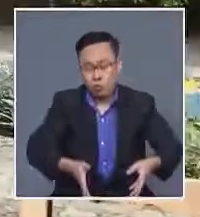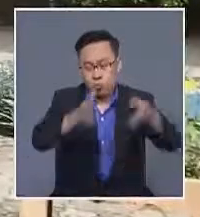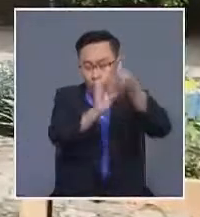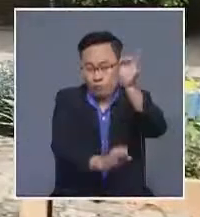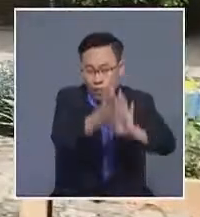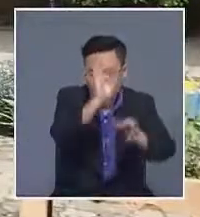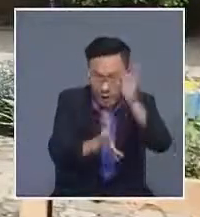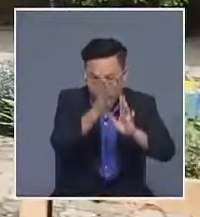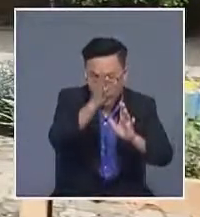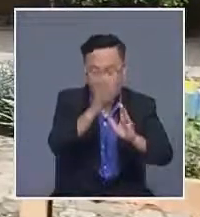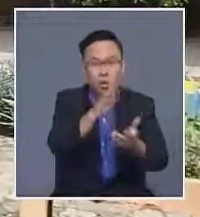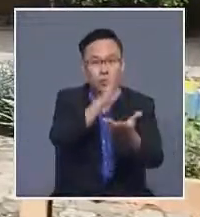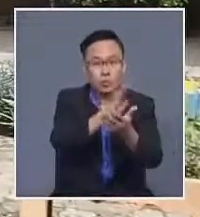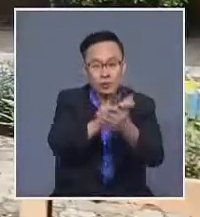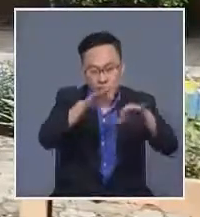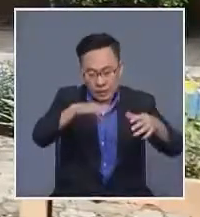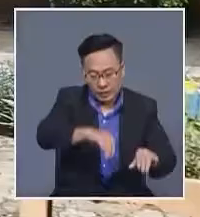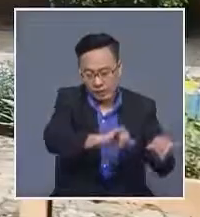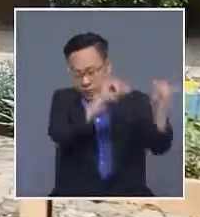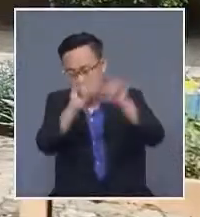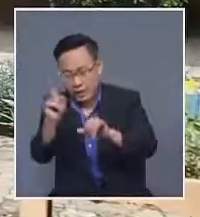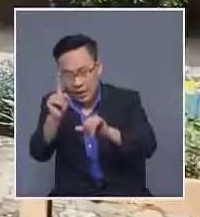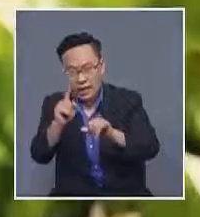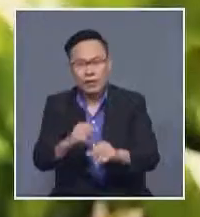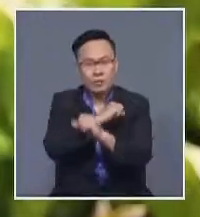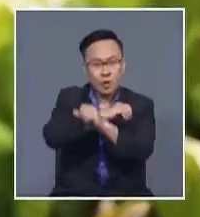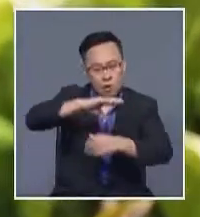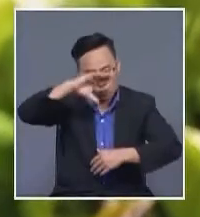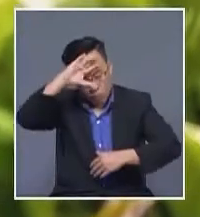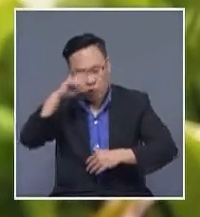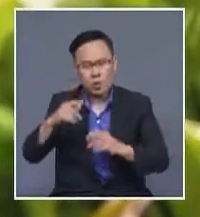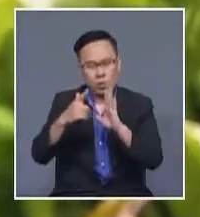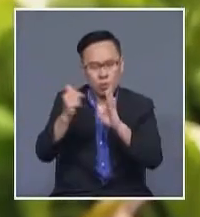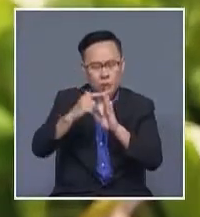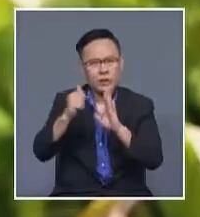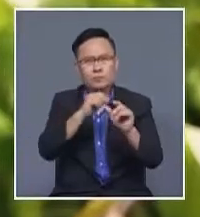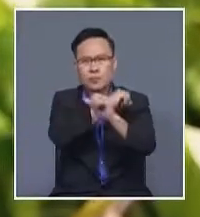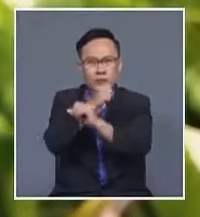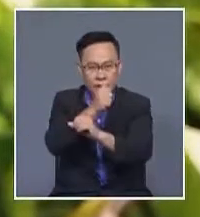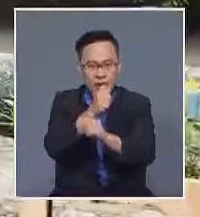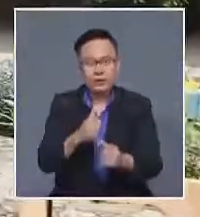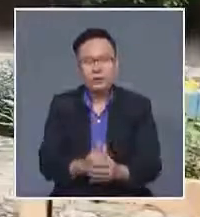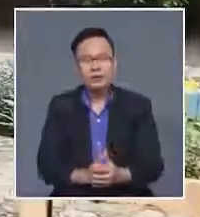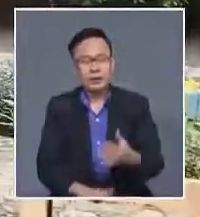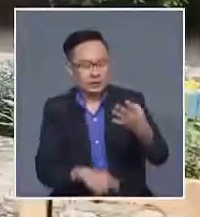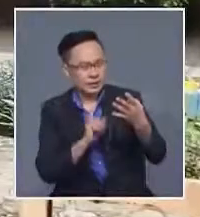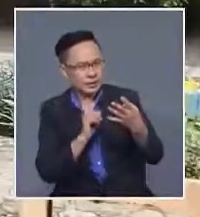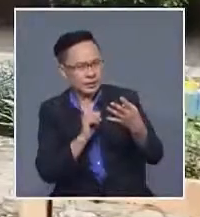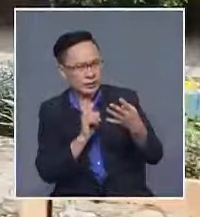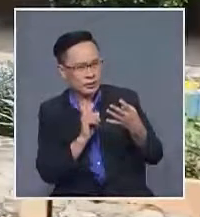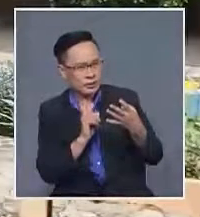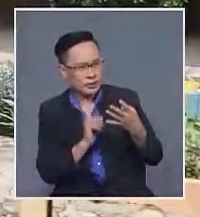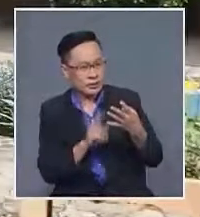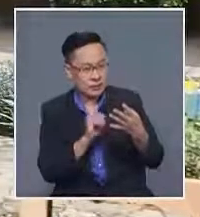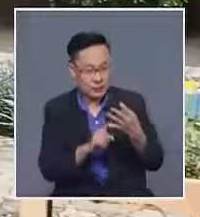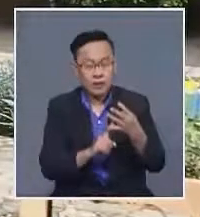ของการป้องกันโรคเอดส์ต่างๆครับผม แล้วรายละเอียดเกี่ยวกับ Safety Life ล่ะคะ Safety Life เมื่อเด็กนักเรียนของเรานั้นได้เข้า